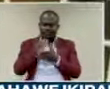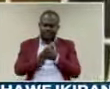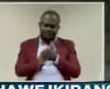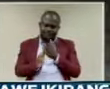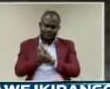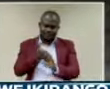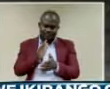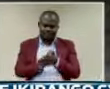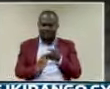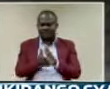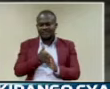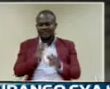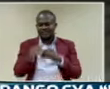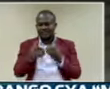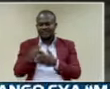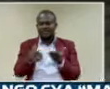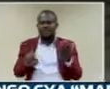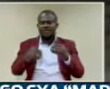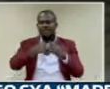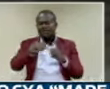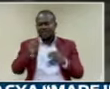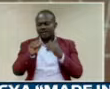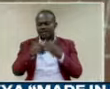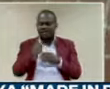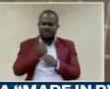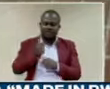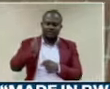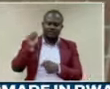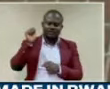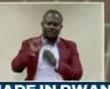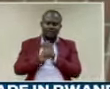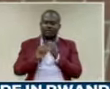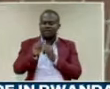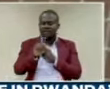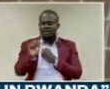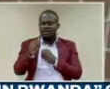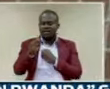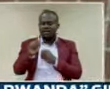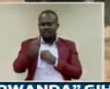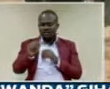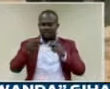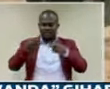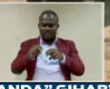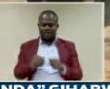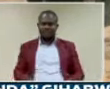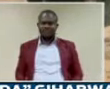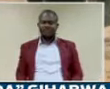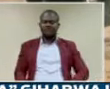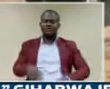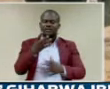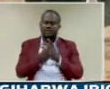mu biraro Burundi, ibyo biraro bikodeshwa abandi bantu bigenga. Umurenge wa Nzahaha niko byagenze.